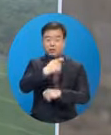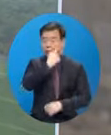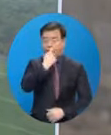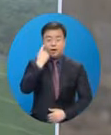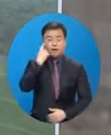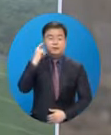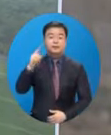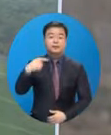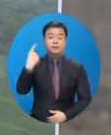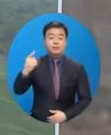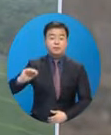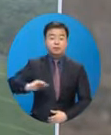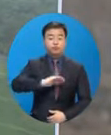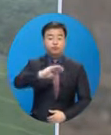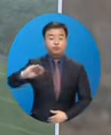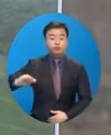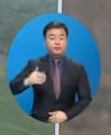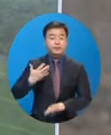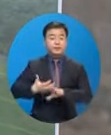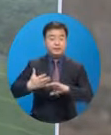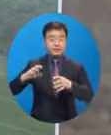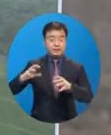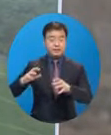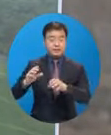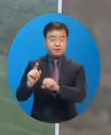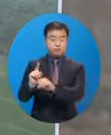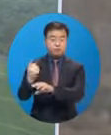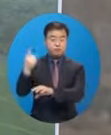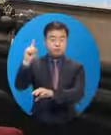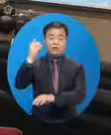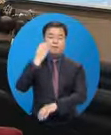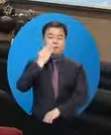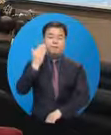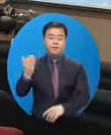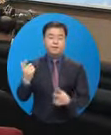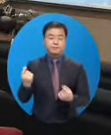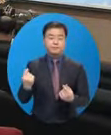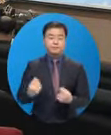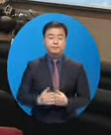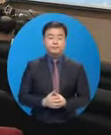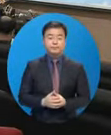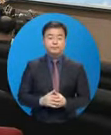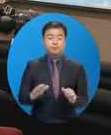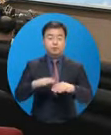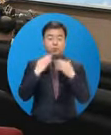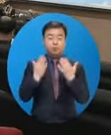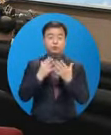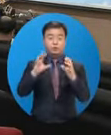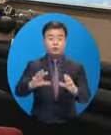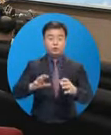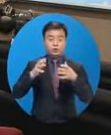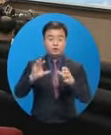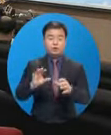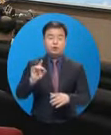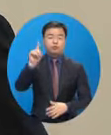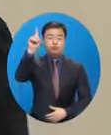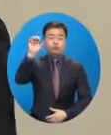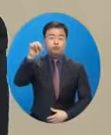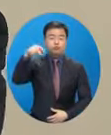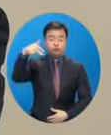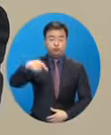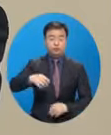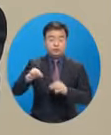다음부터는 우리가 똑같은 다른 나라의 위성을 발사할 수 있게 되는 거죠. 전 세계 우주 시장의 규모가